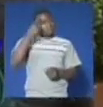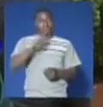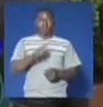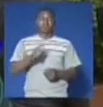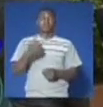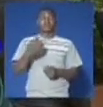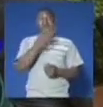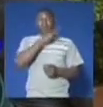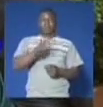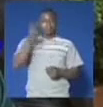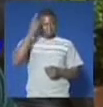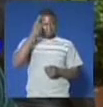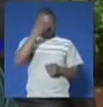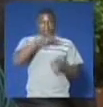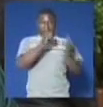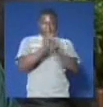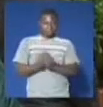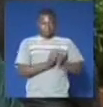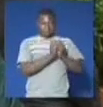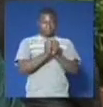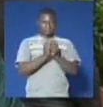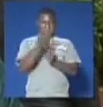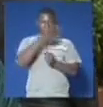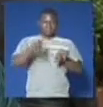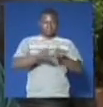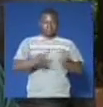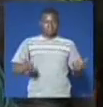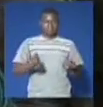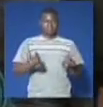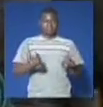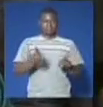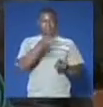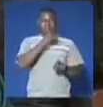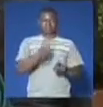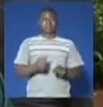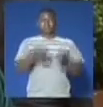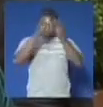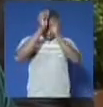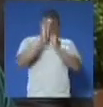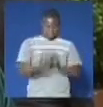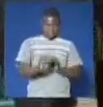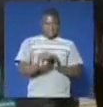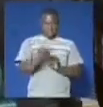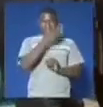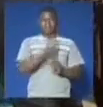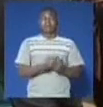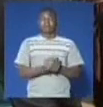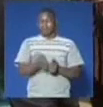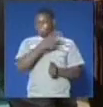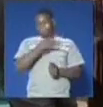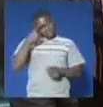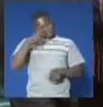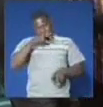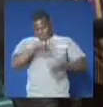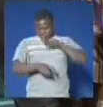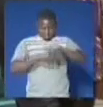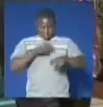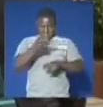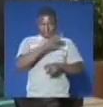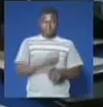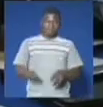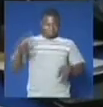compréhension commune des différentes obligations liées au contrôle donc du transfert des armes.